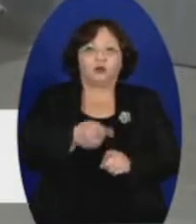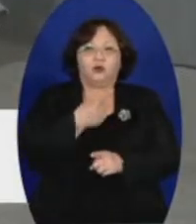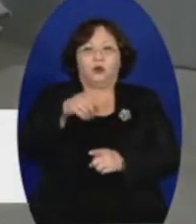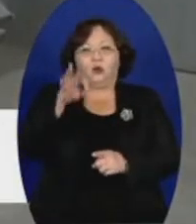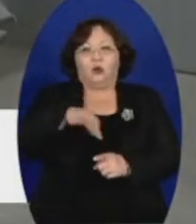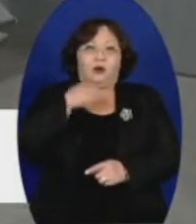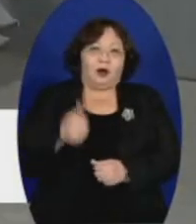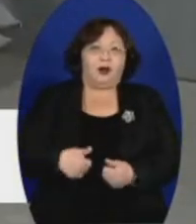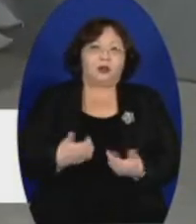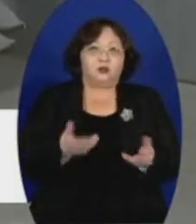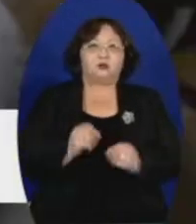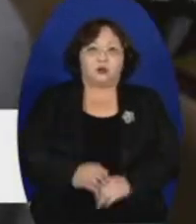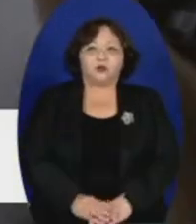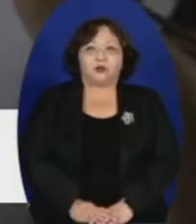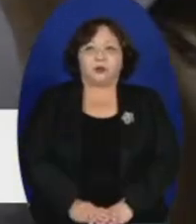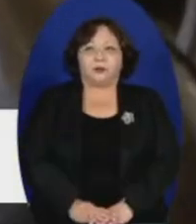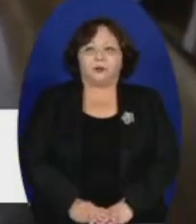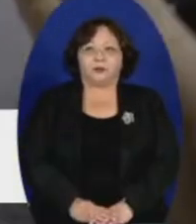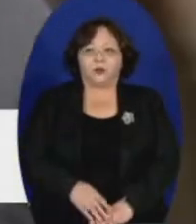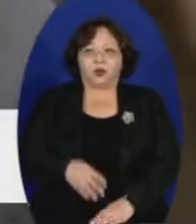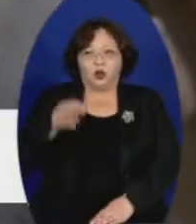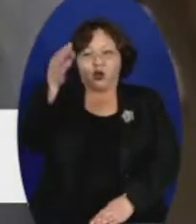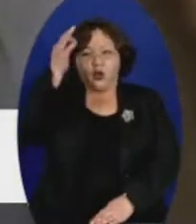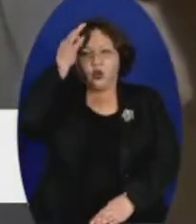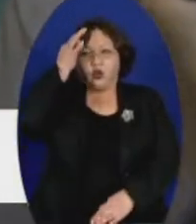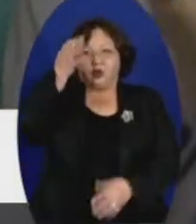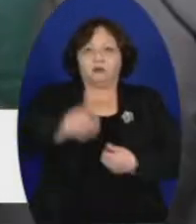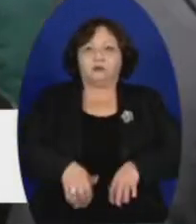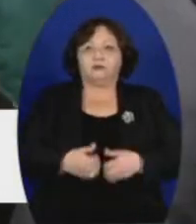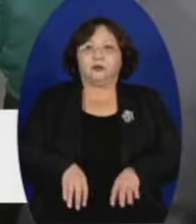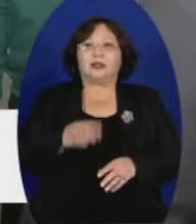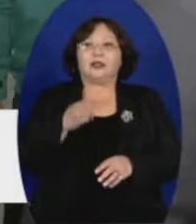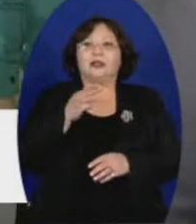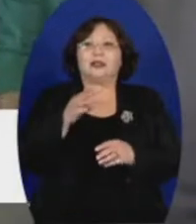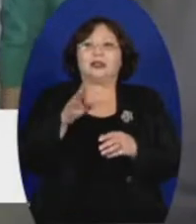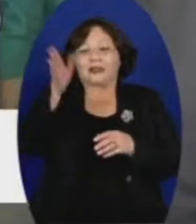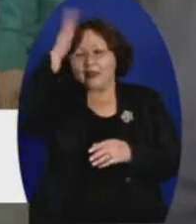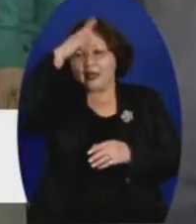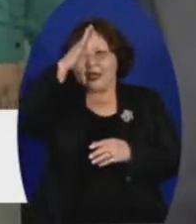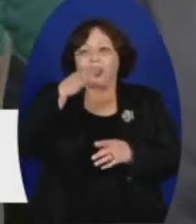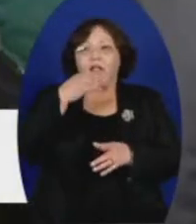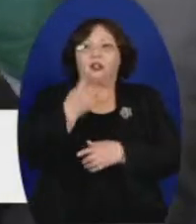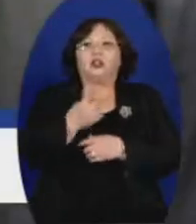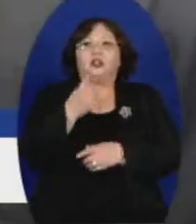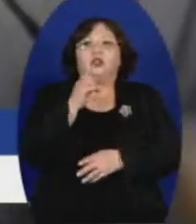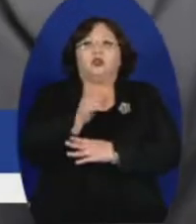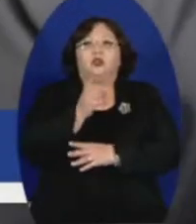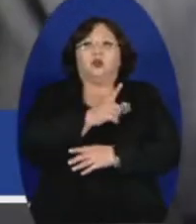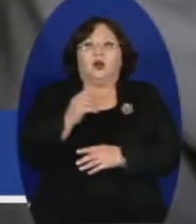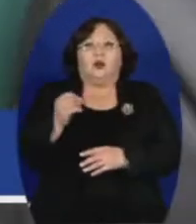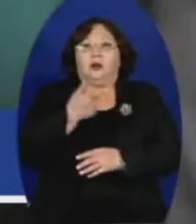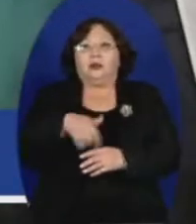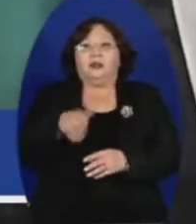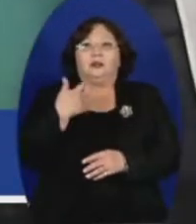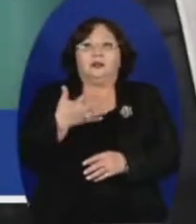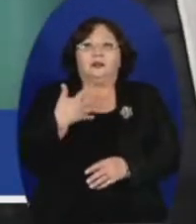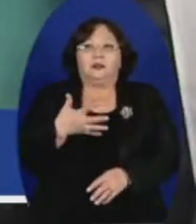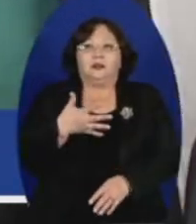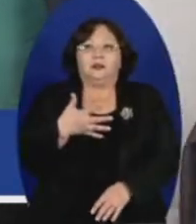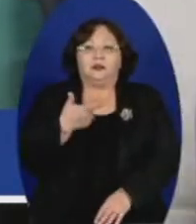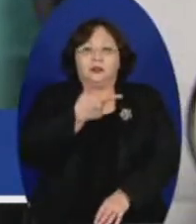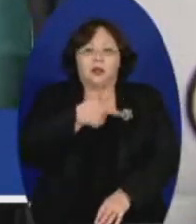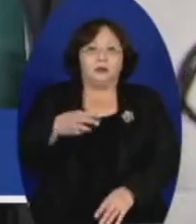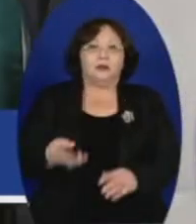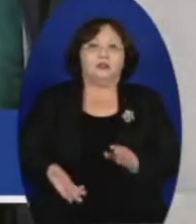болжээ. Өндөглөгч дахиад өдөрт 110 гараа мэдээд тэгээд 55 грамаас дээш интэй өндөг өдөр